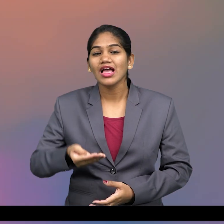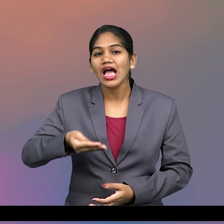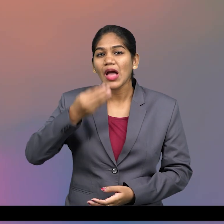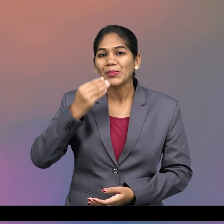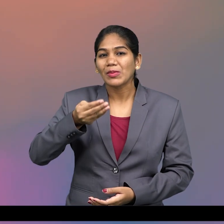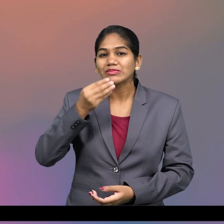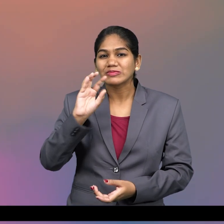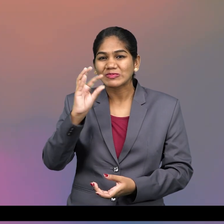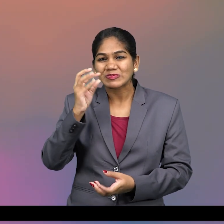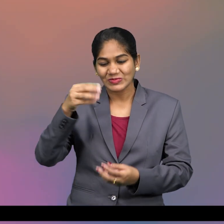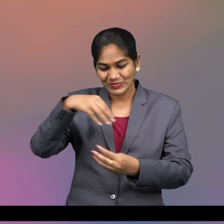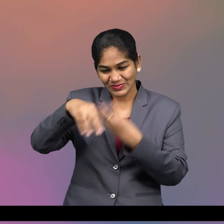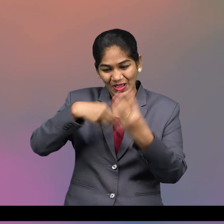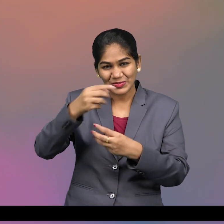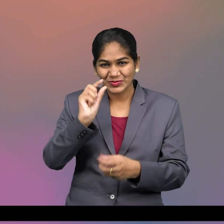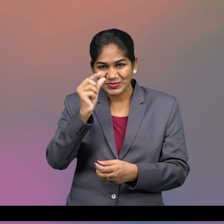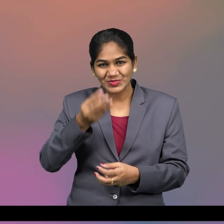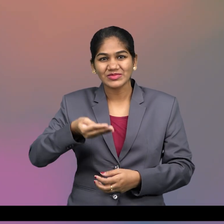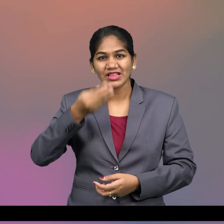नमकीन,